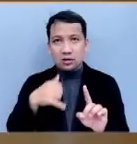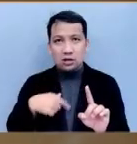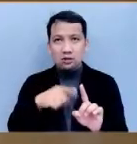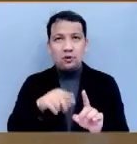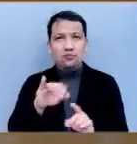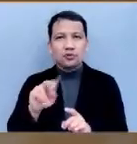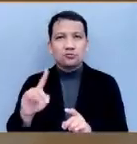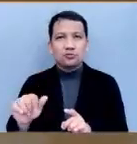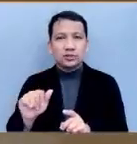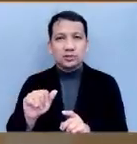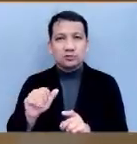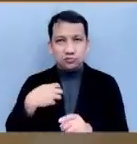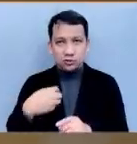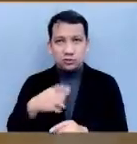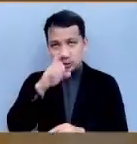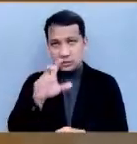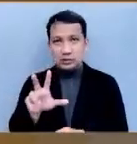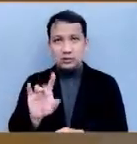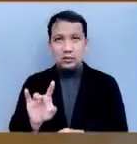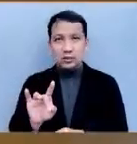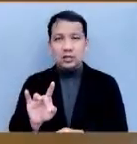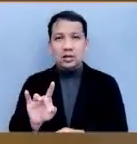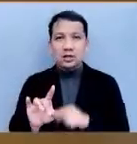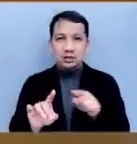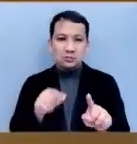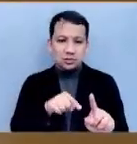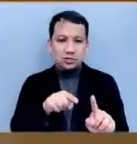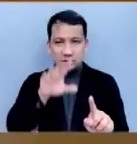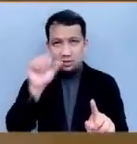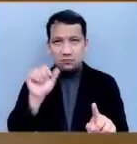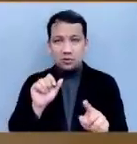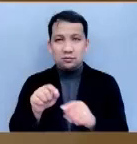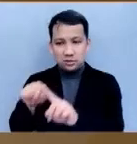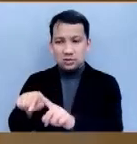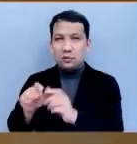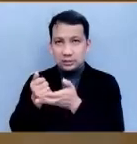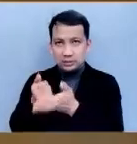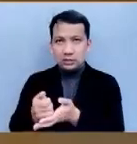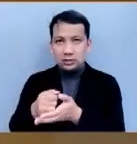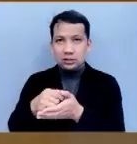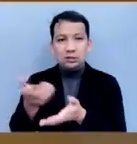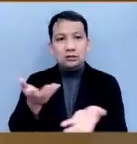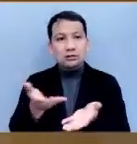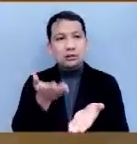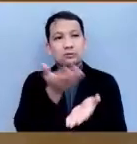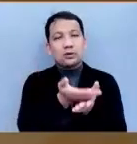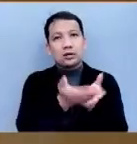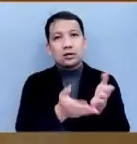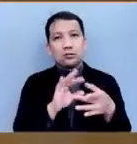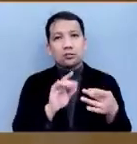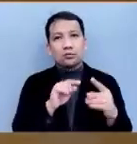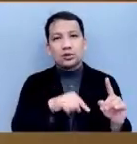Buenavista Police ang 38-anyos na si Daymark Abresilio. Siya na rin mismo ang nagturo sa pinagbaunan sa biktima. Kwento ng